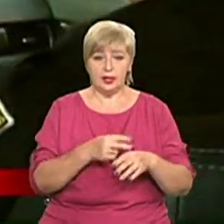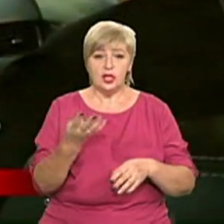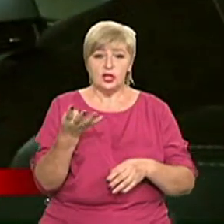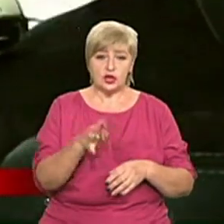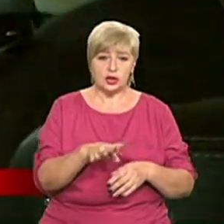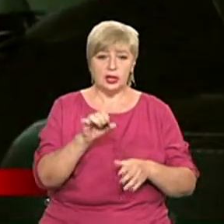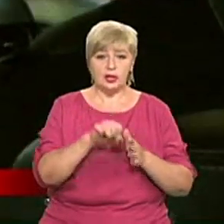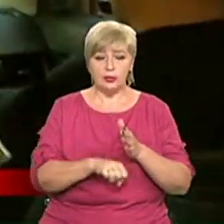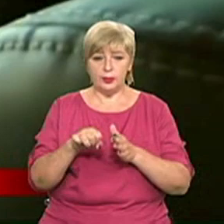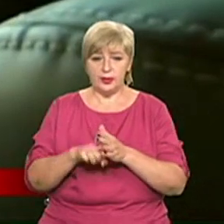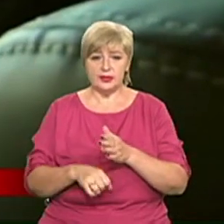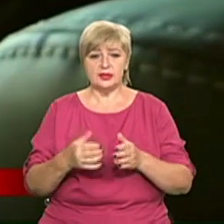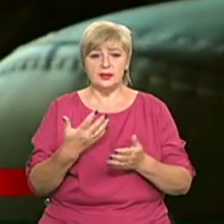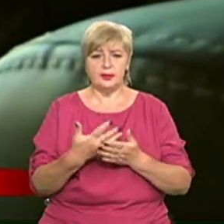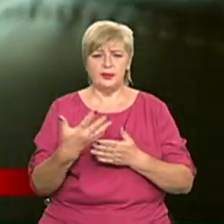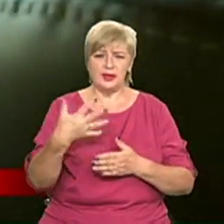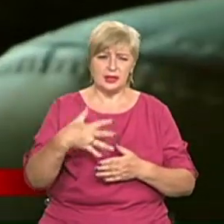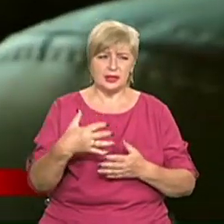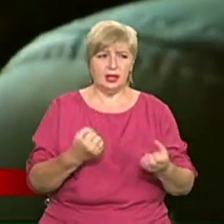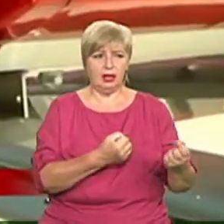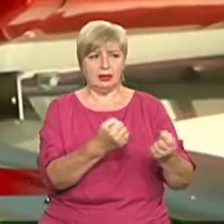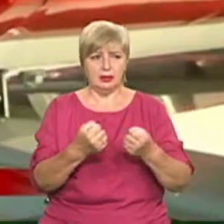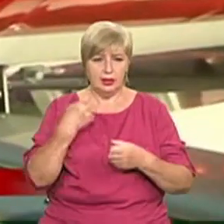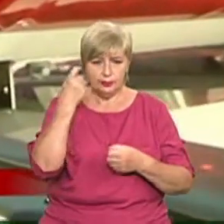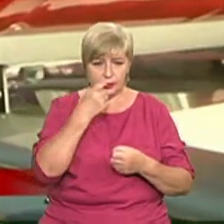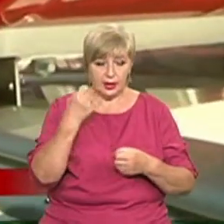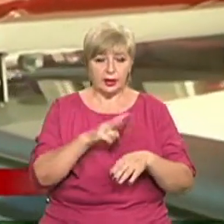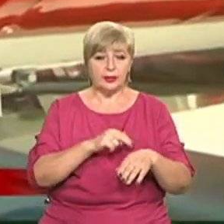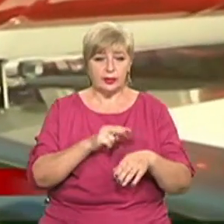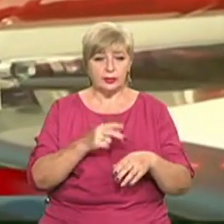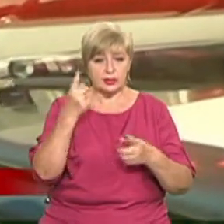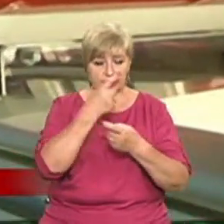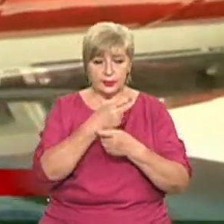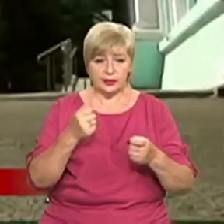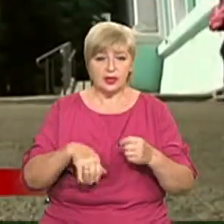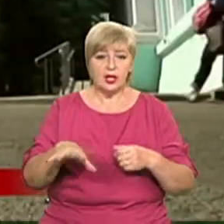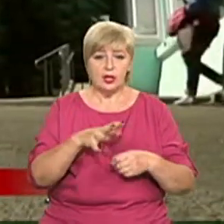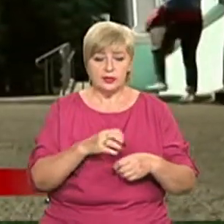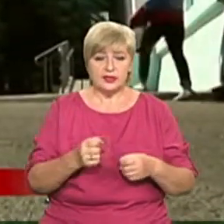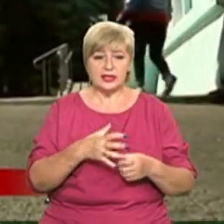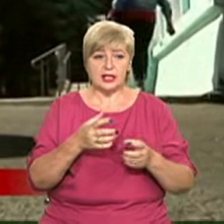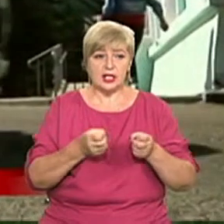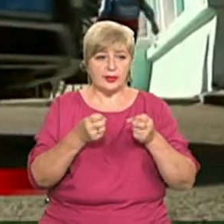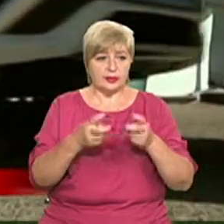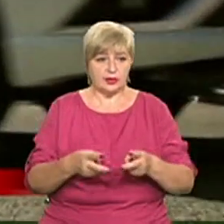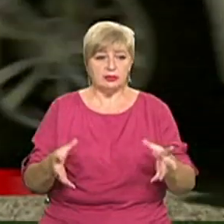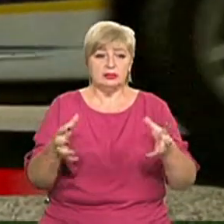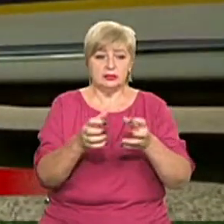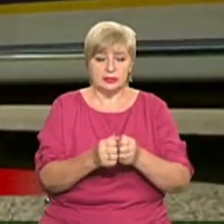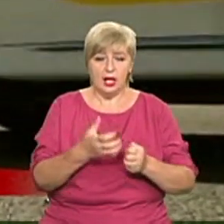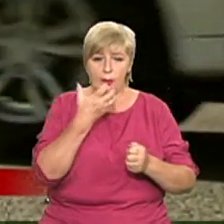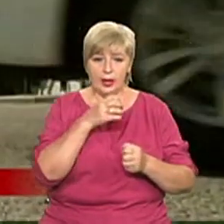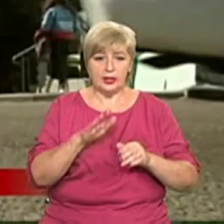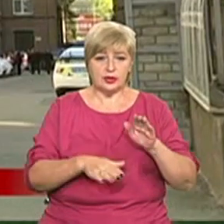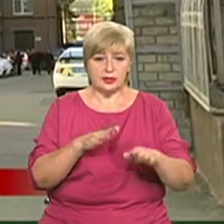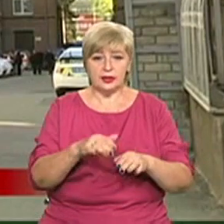понад 80 випадків керування машиною на підпитку. Правоохоронці повідомили, усі злочини викрили гарячим слідом. Так,